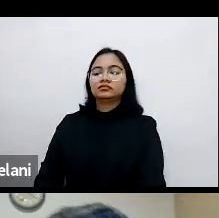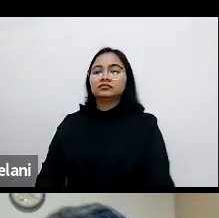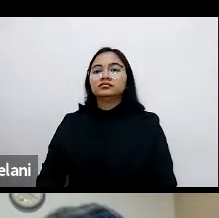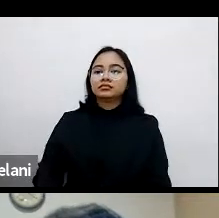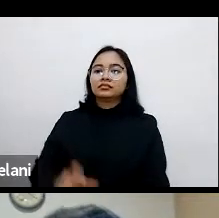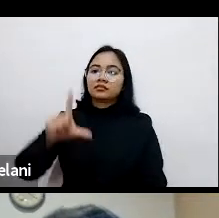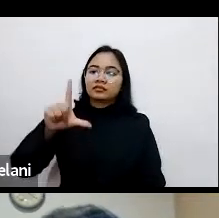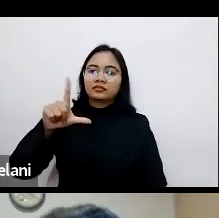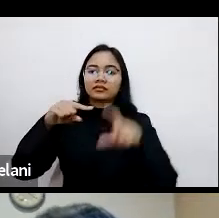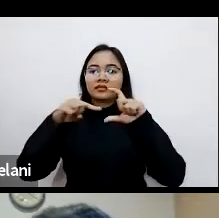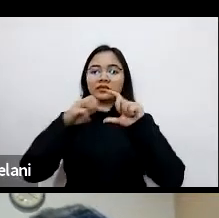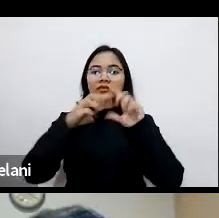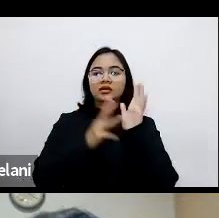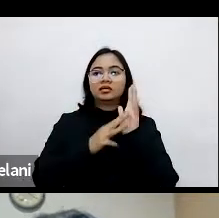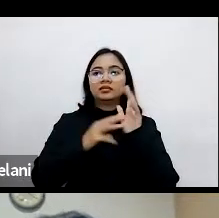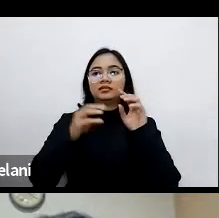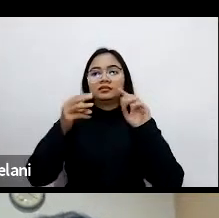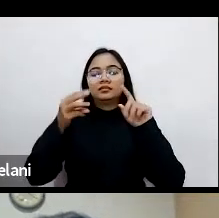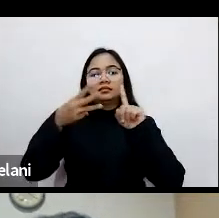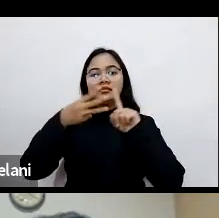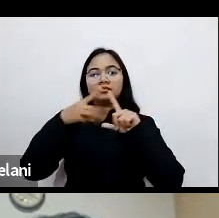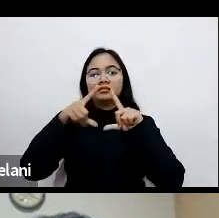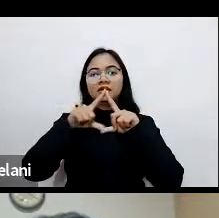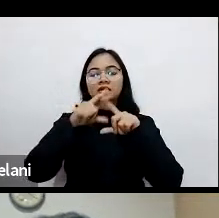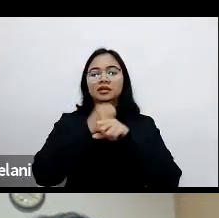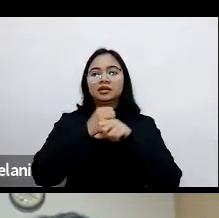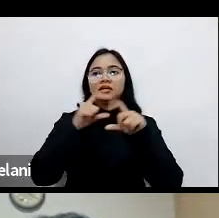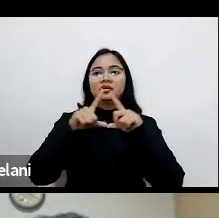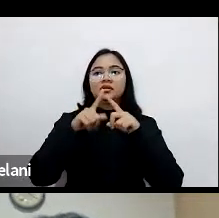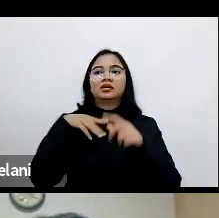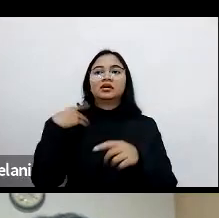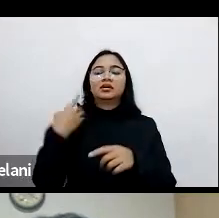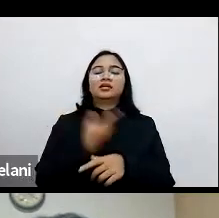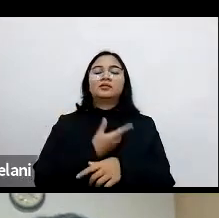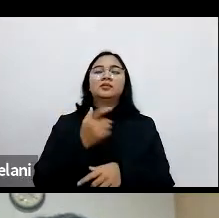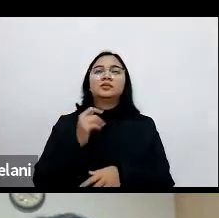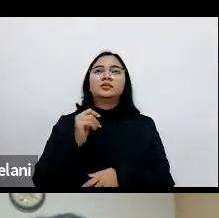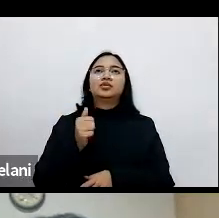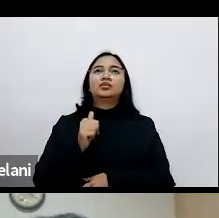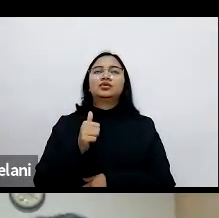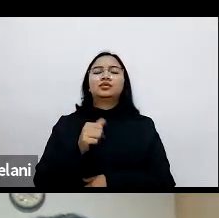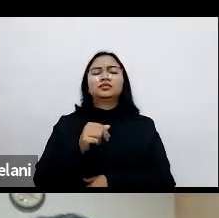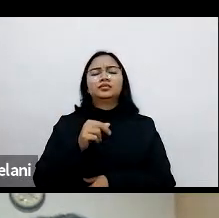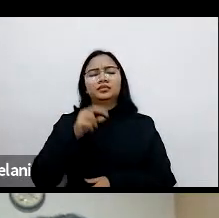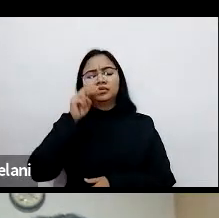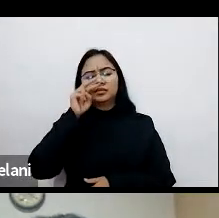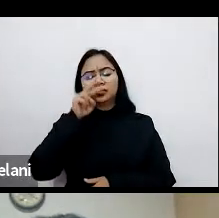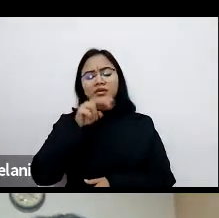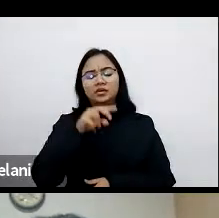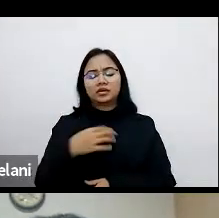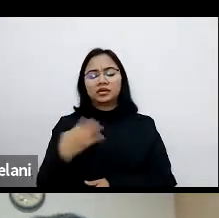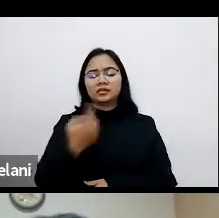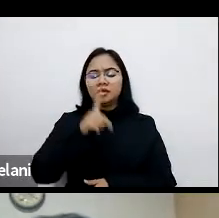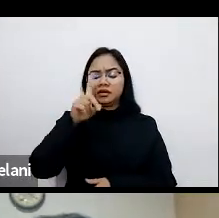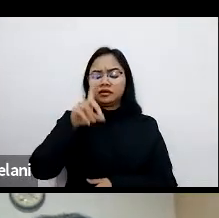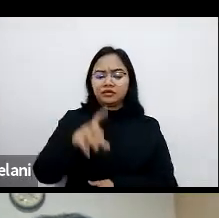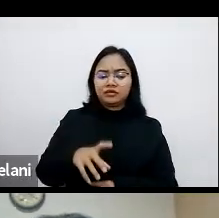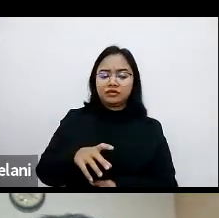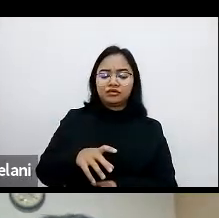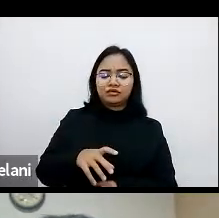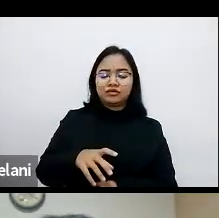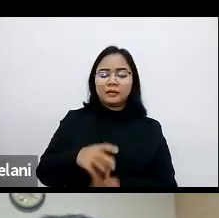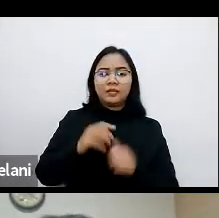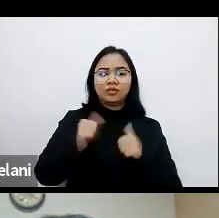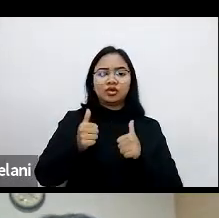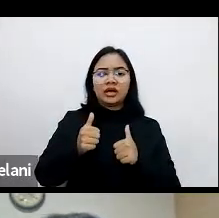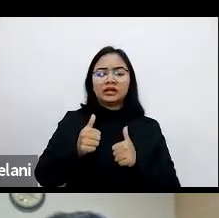tadi juga di chat juga misalnya Mas Farid juga sudah menyebutkan itu masih tabu, kami juga harus membungkus gitu. Jadi nggak mungkin kami hanya